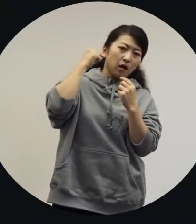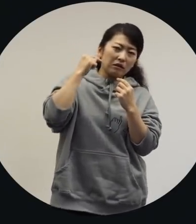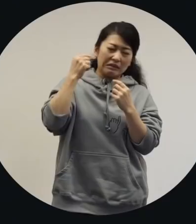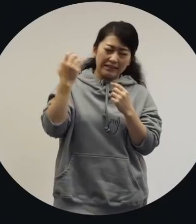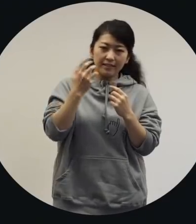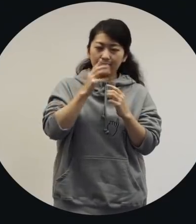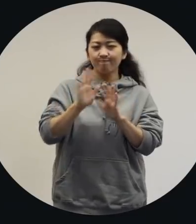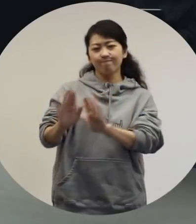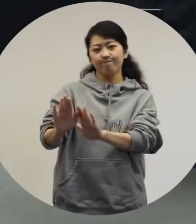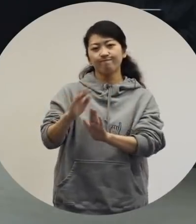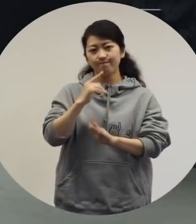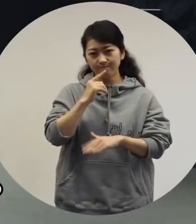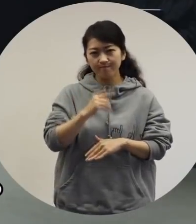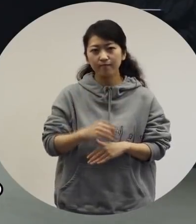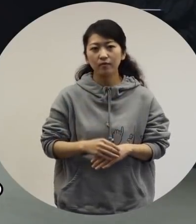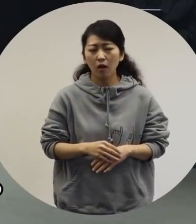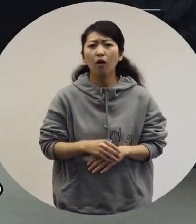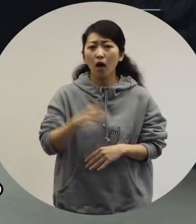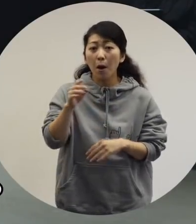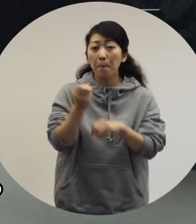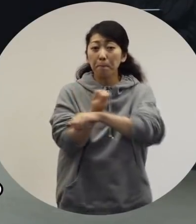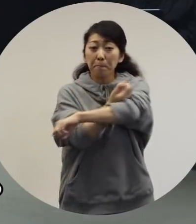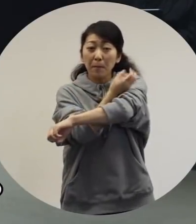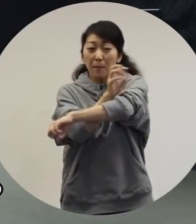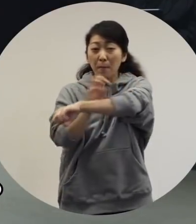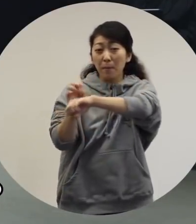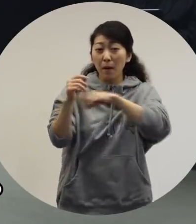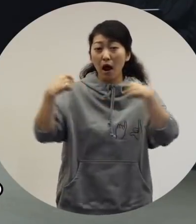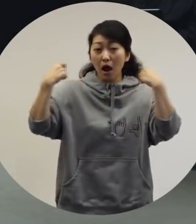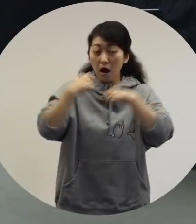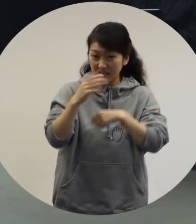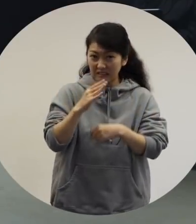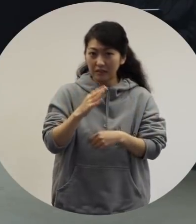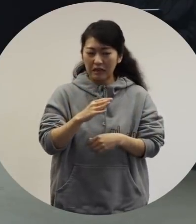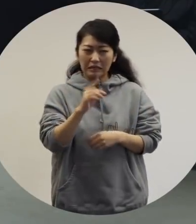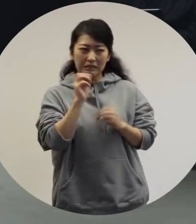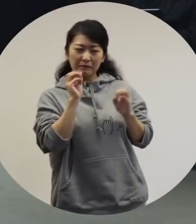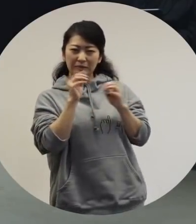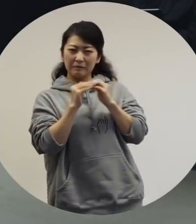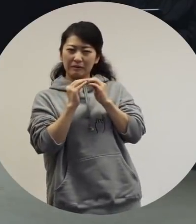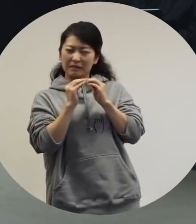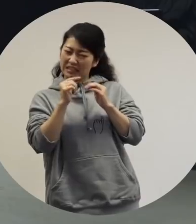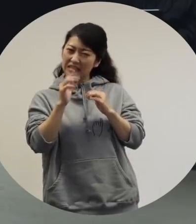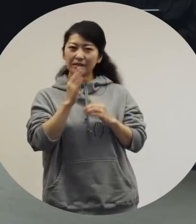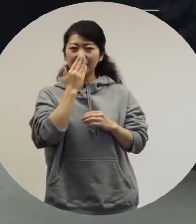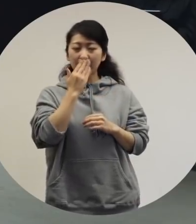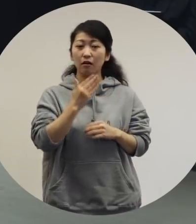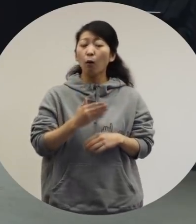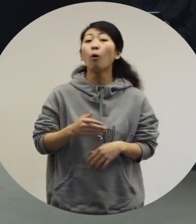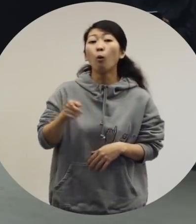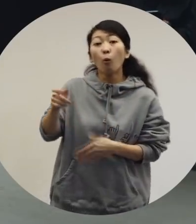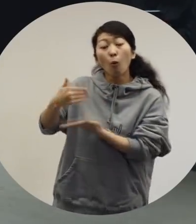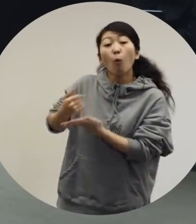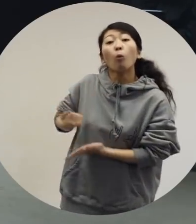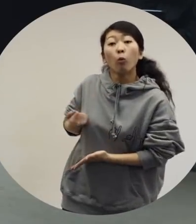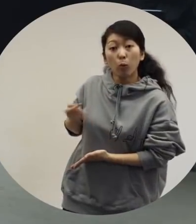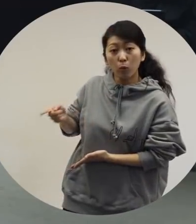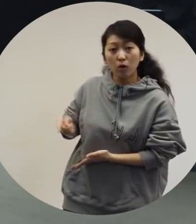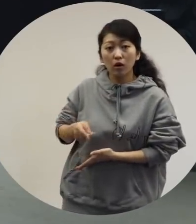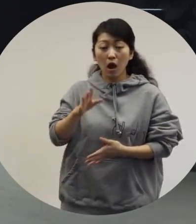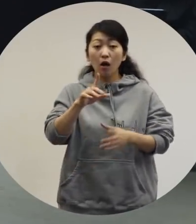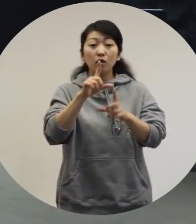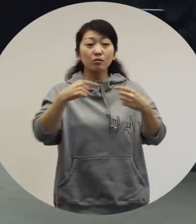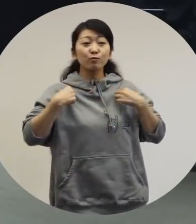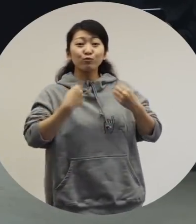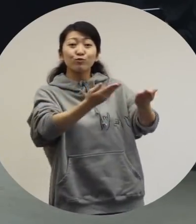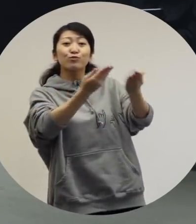って避けてますね。 あ、じゃあスパンコールみたいな服とかも着ないみたいな。 チラチラ言うのはちょっと苦手です ね。あ、なるほど、うん、あ、それでもすごい面白い。 衣装